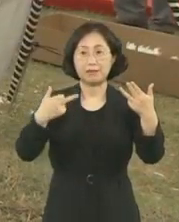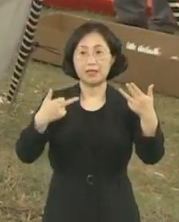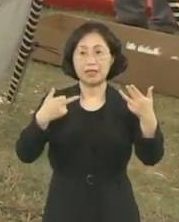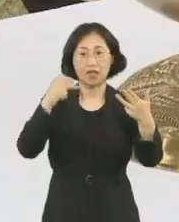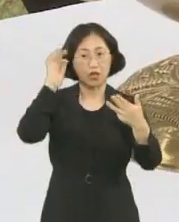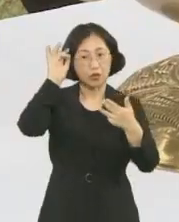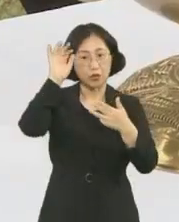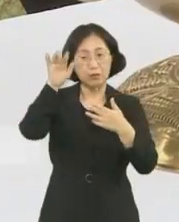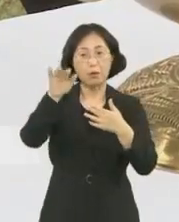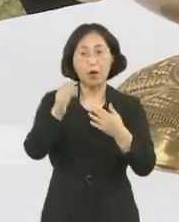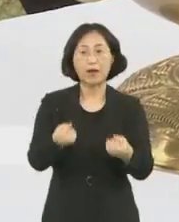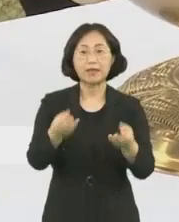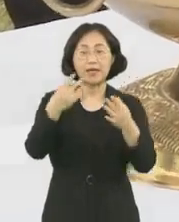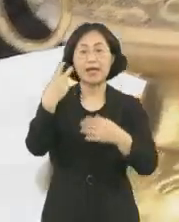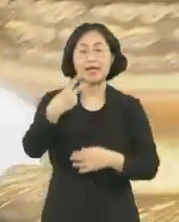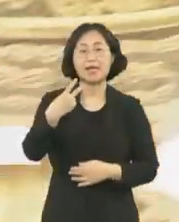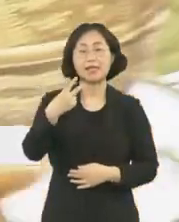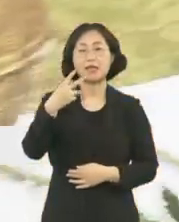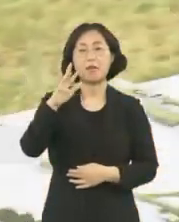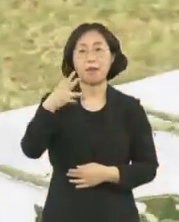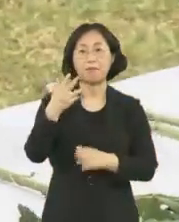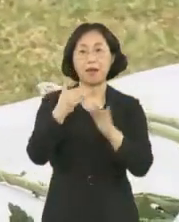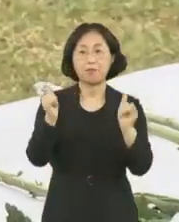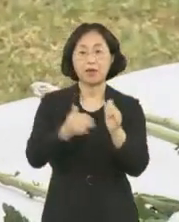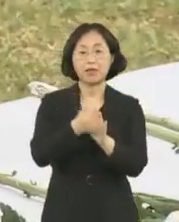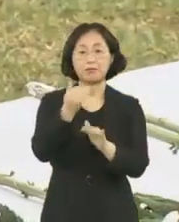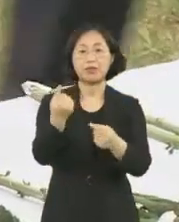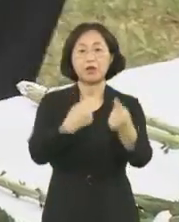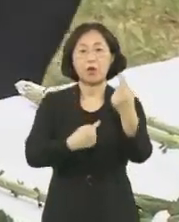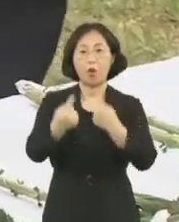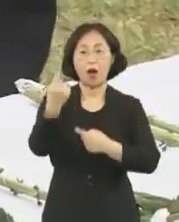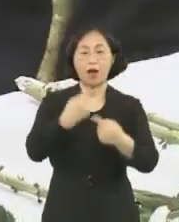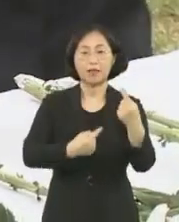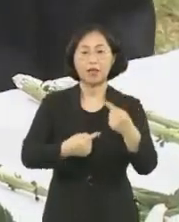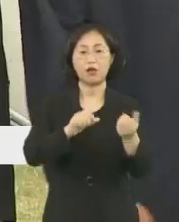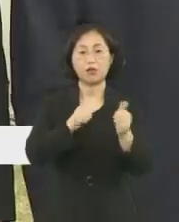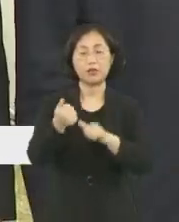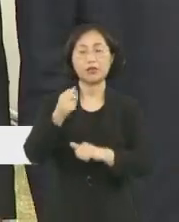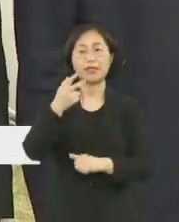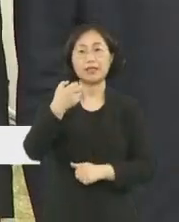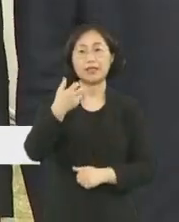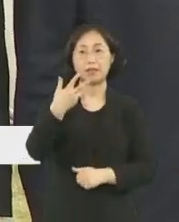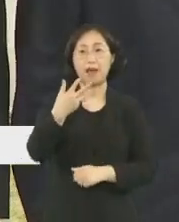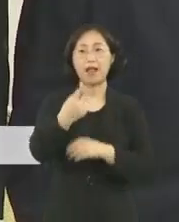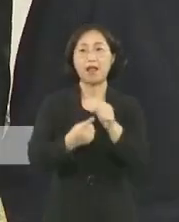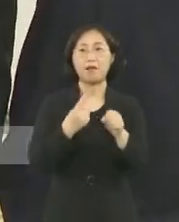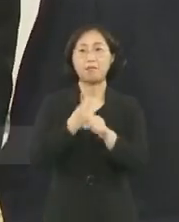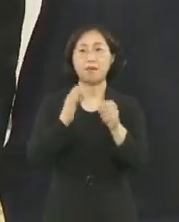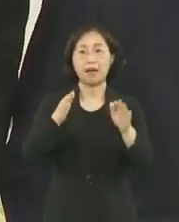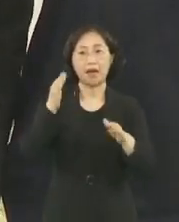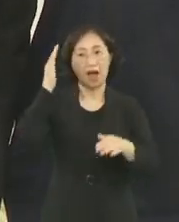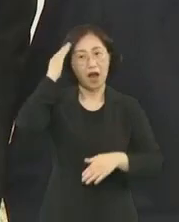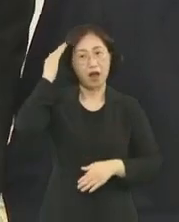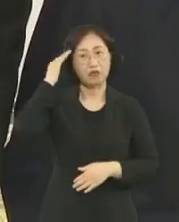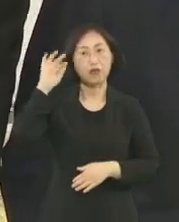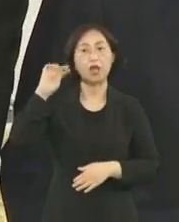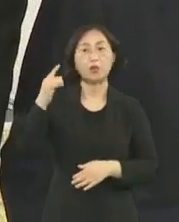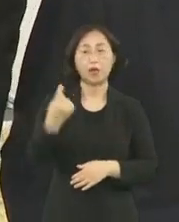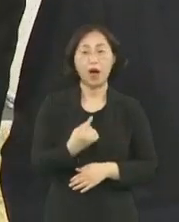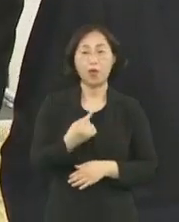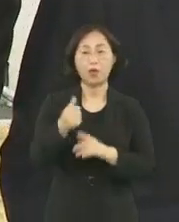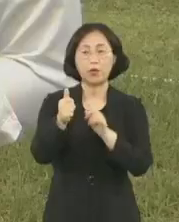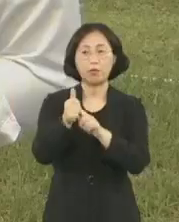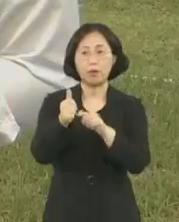추모 행사에는 2,800여 명의 시민들이 참석해 서거 78년 만에 고국에 돌아온 홍범도 장군의 넋을